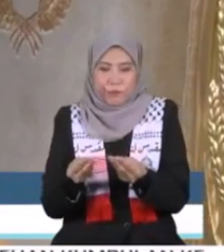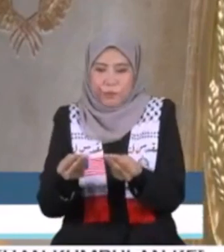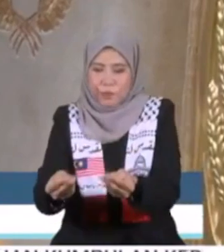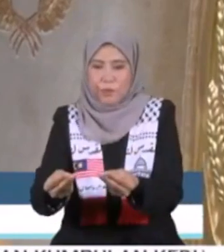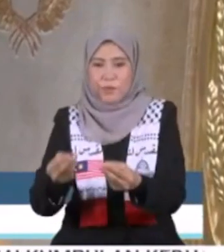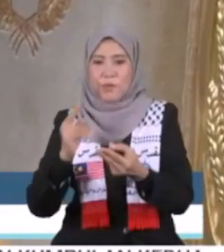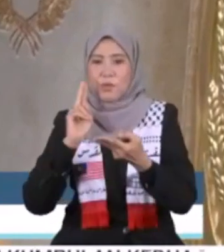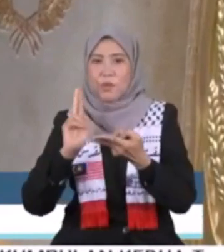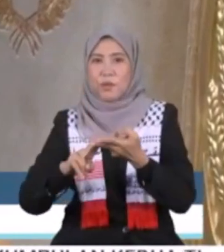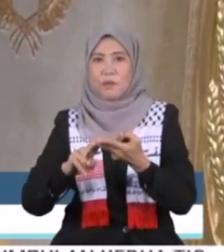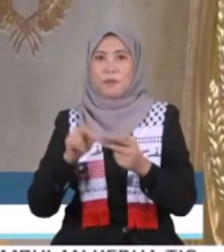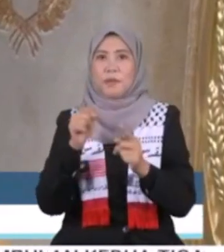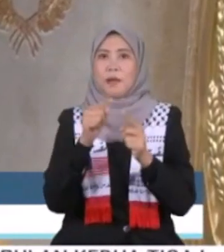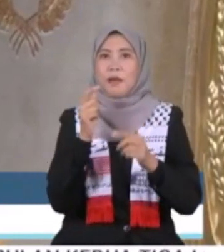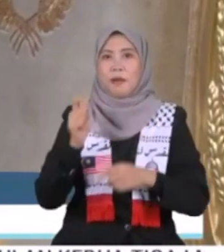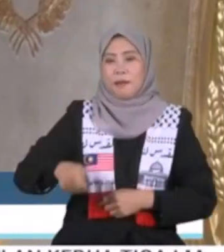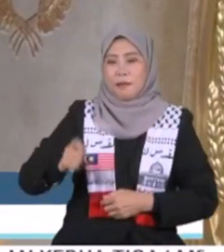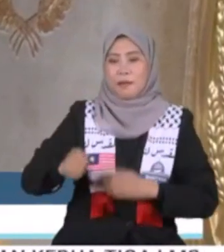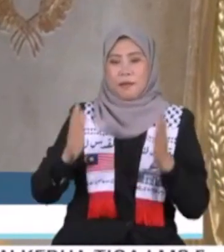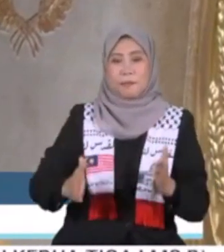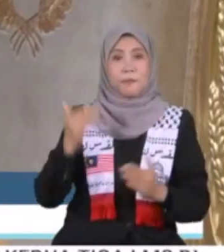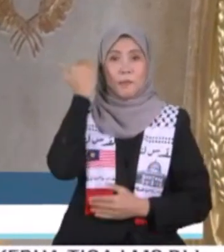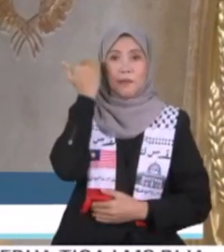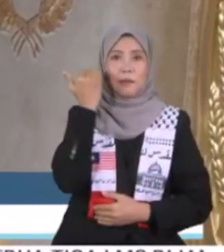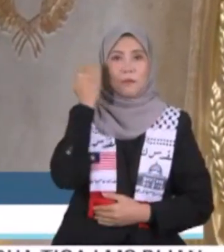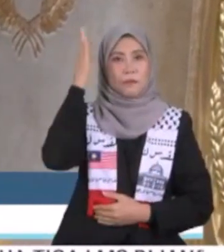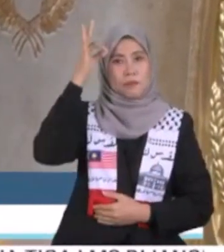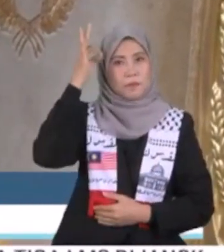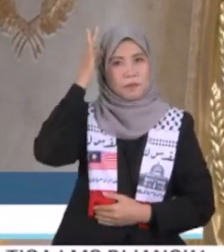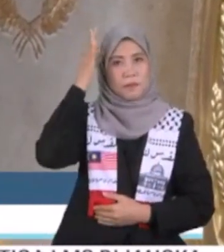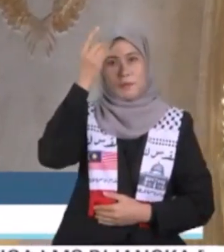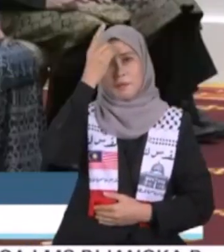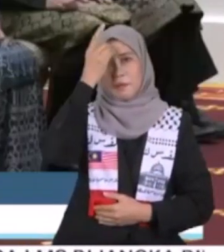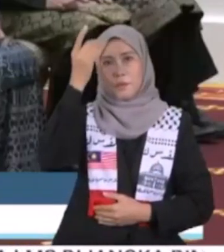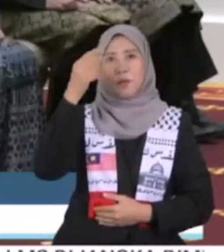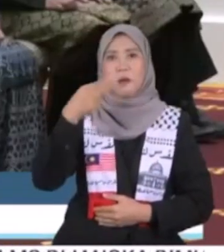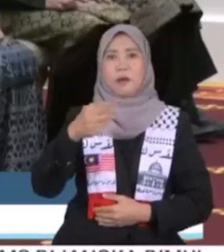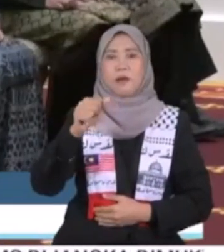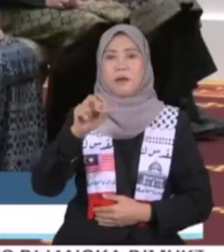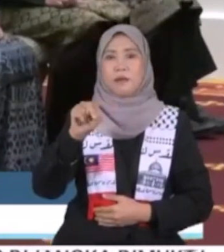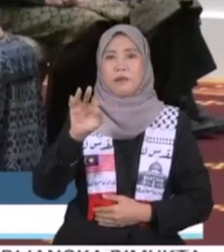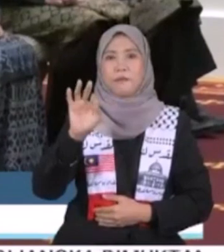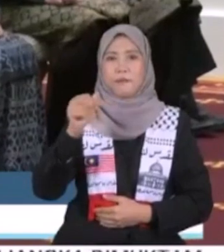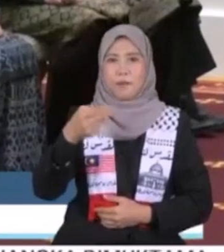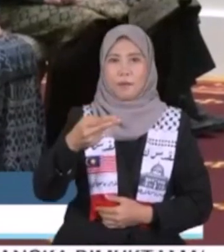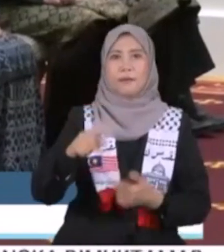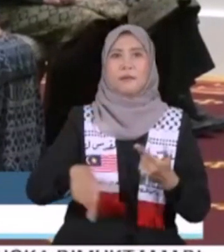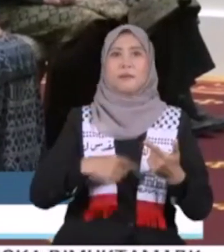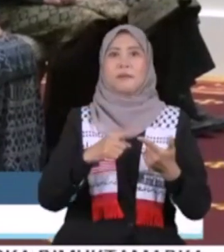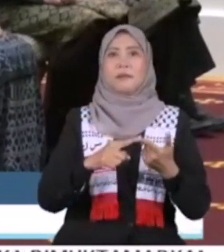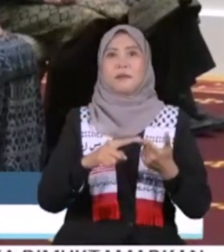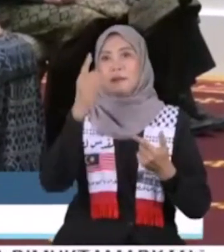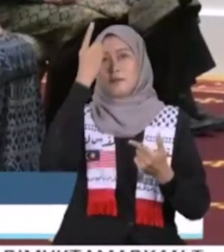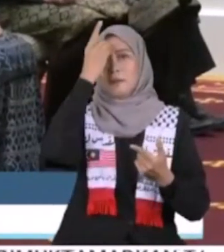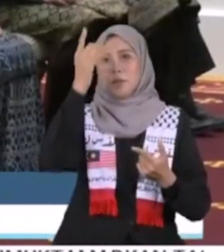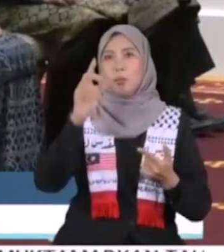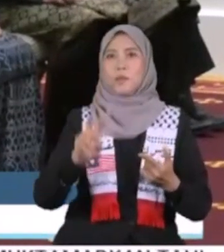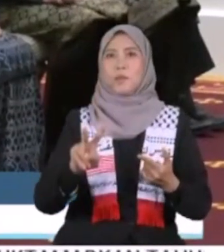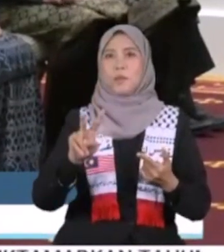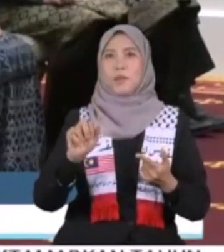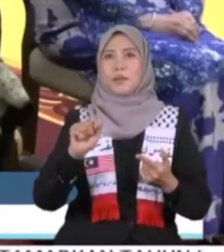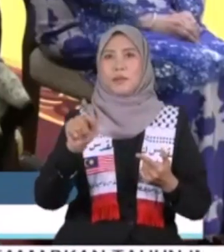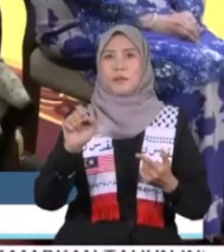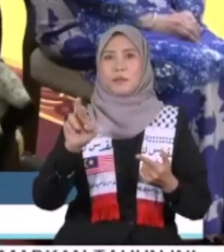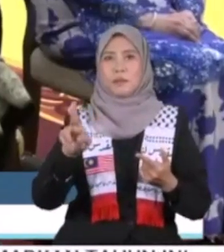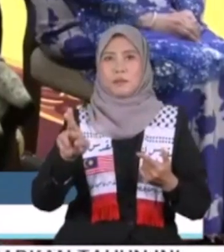cara pelantikan kepada Hakim Mahkamah persekutuan yang Arif Datuk Hanifah fariullah dan yang Arif Datuk vazir alam myidin